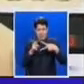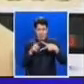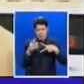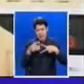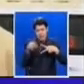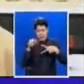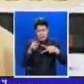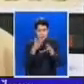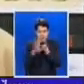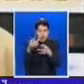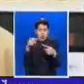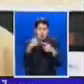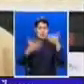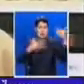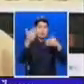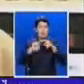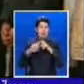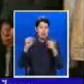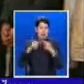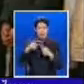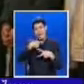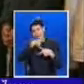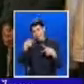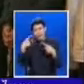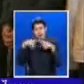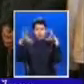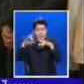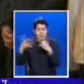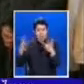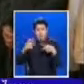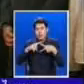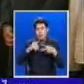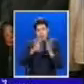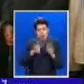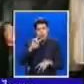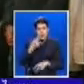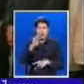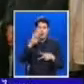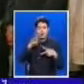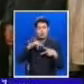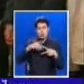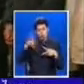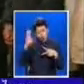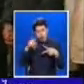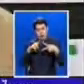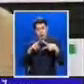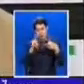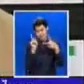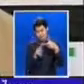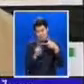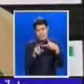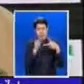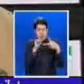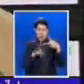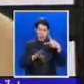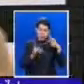ดสรรไว้ใช้ในกิจกรรมต่างๆในฤดูแล้งปีนี้นะคร ับ ก็เป็นจำนวนประมาณ 27,720 ล้านนะครับและอีกส่วนหนึ่งก็ประม